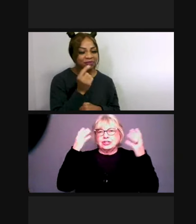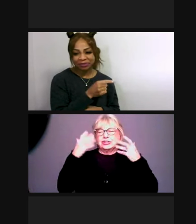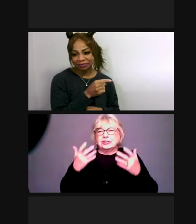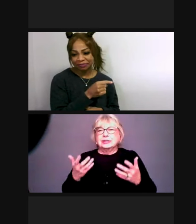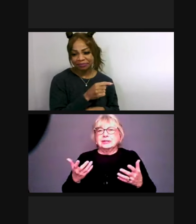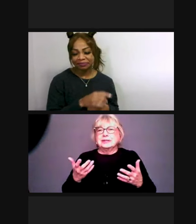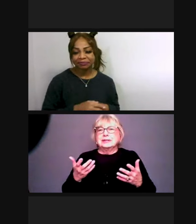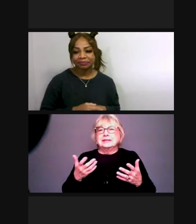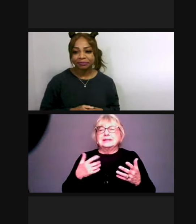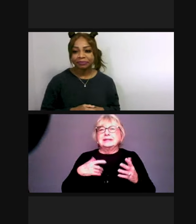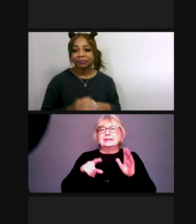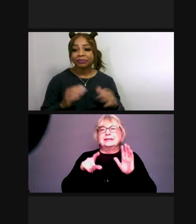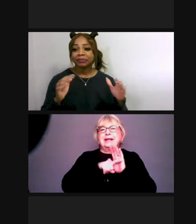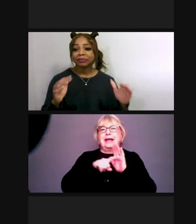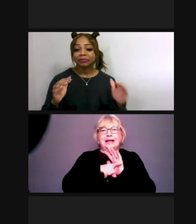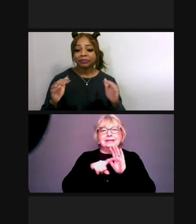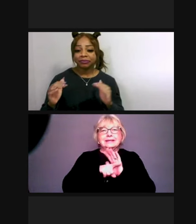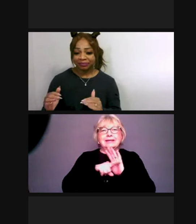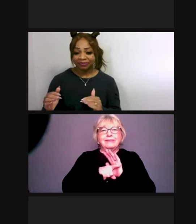expérience négative pour eux